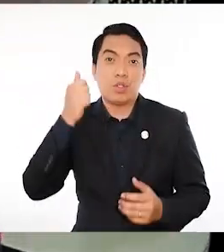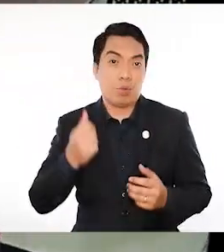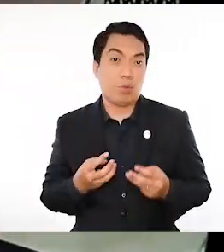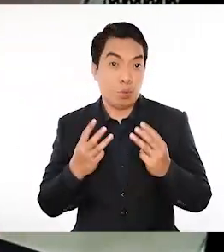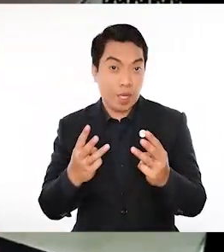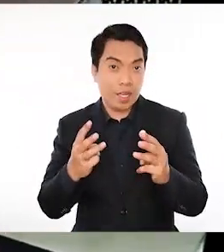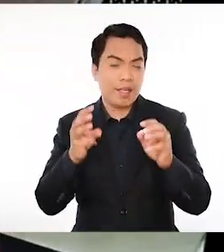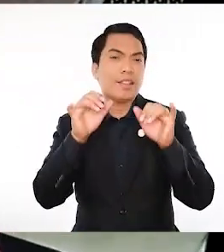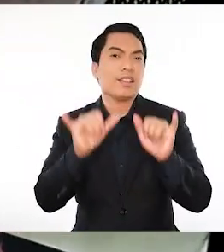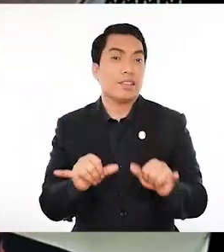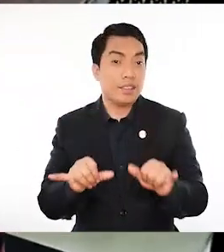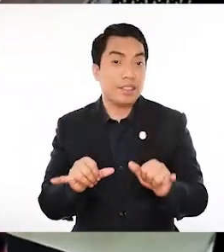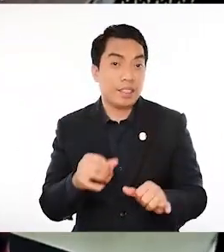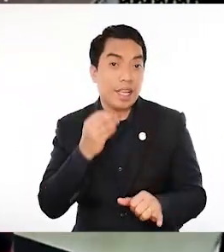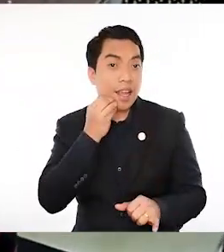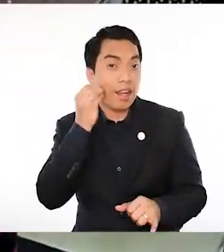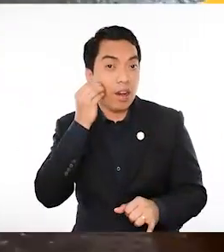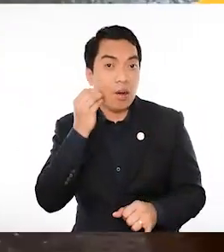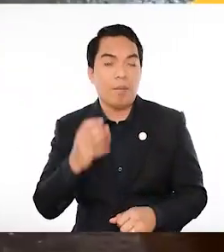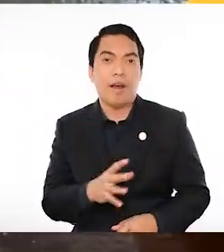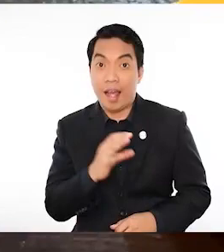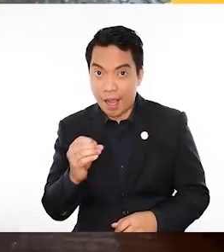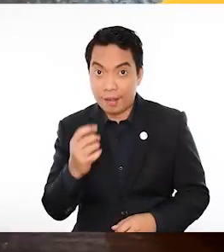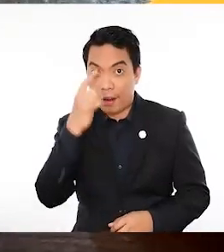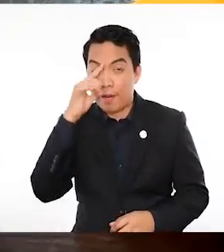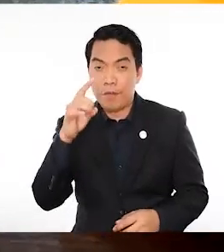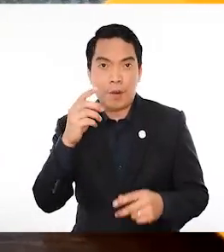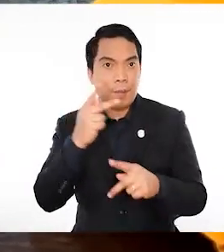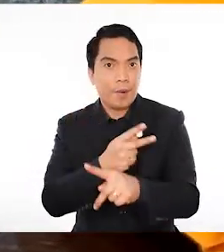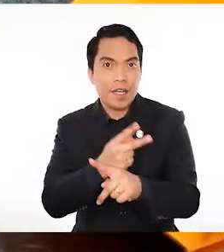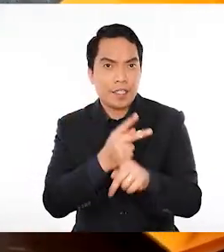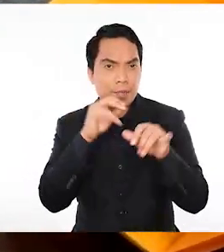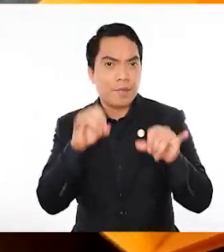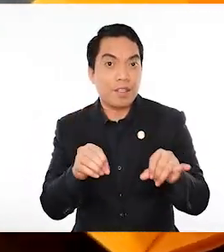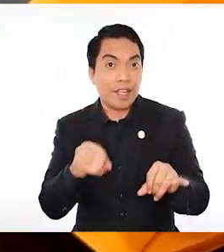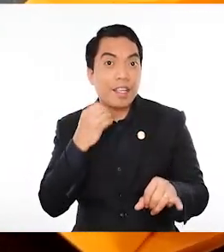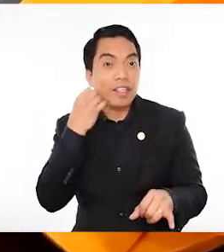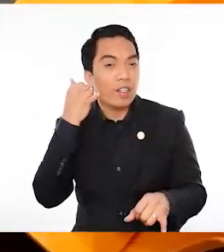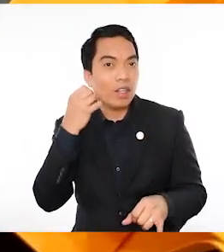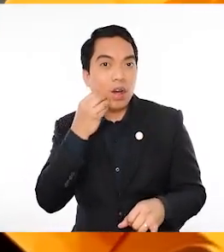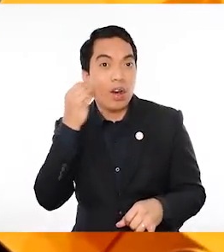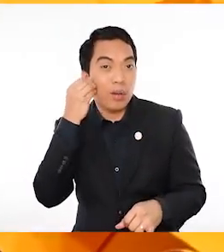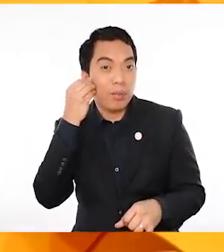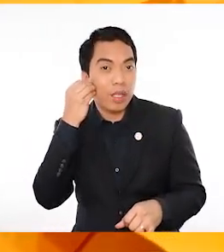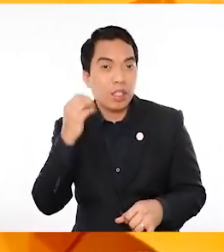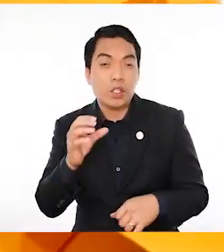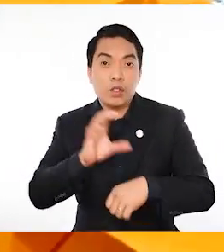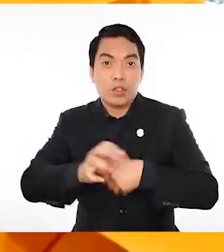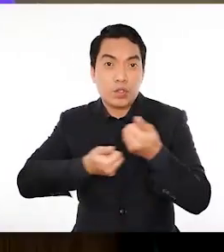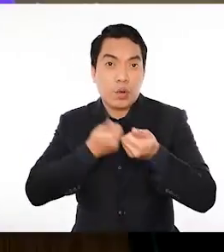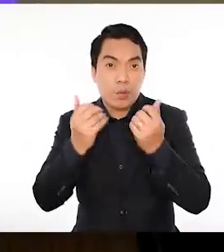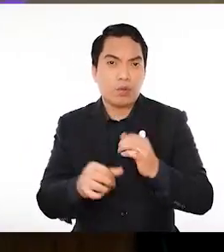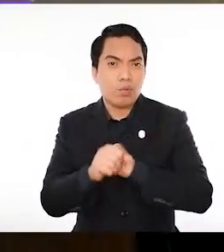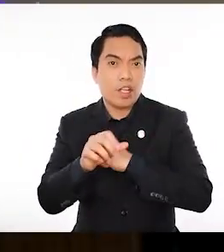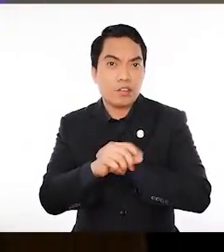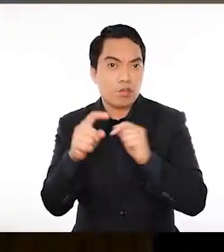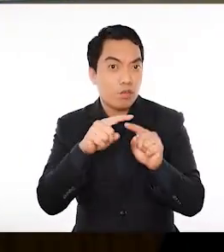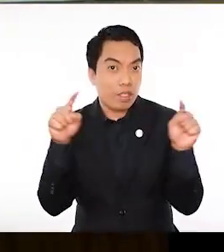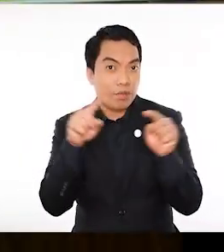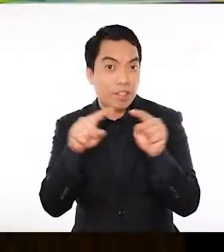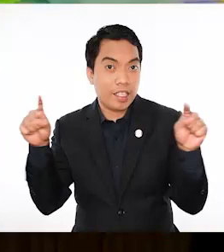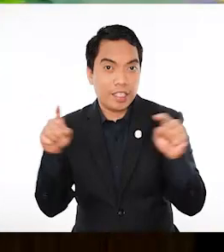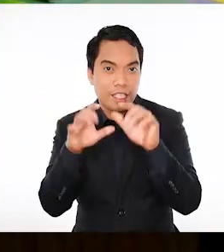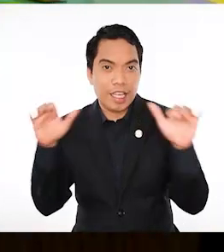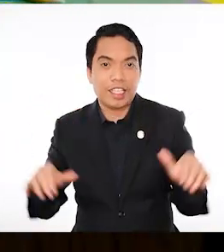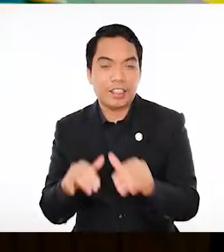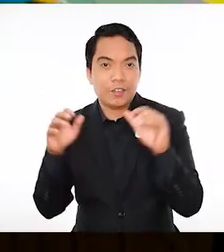sa ating mga tahanan at upang maging productive sa pananatili sa ating mga tahanan, ang pamamahala ay naglulunsad ng iba't ibang